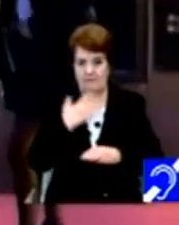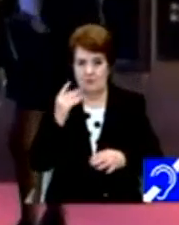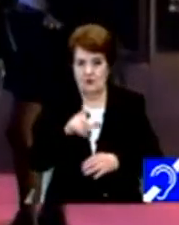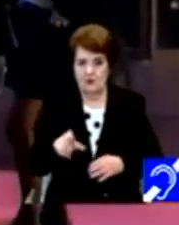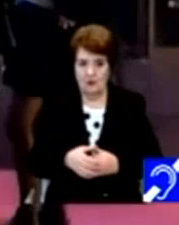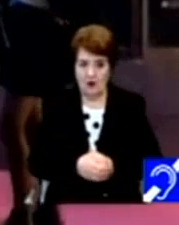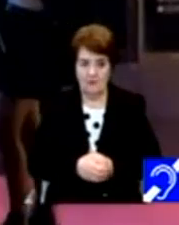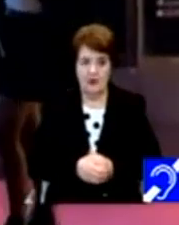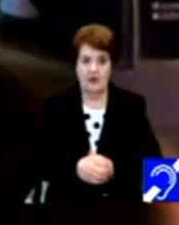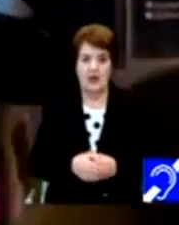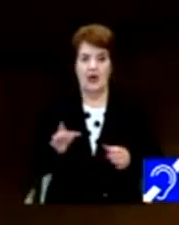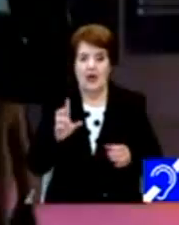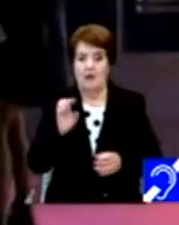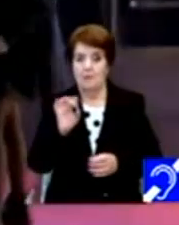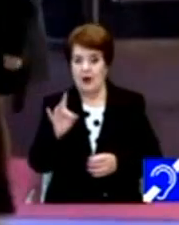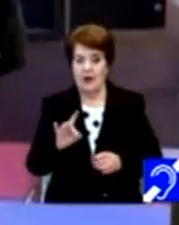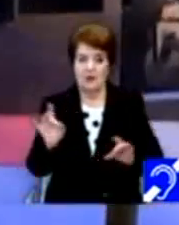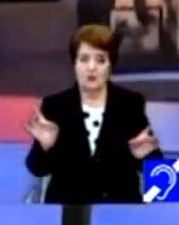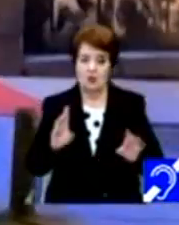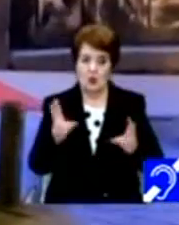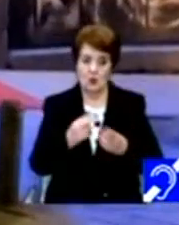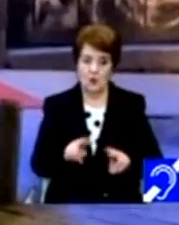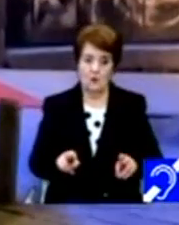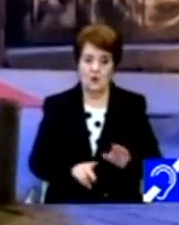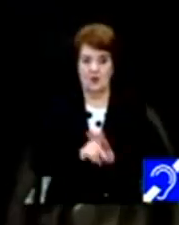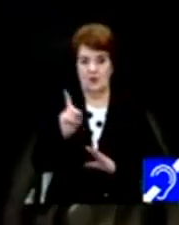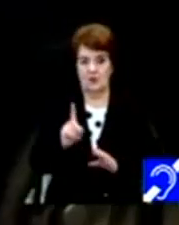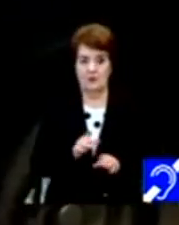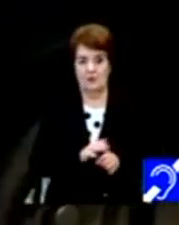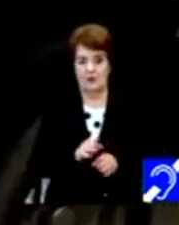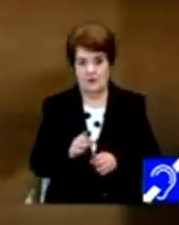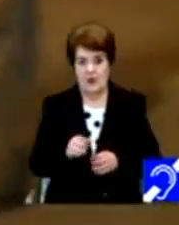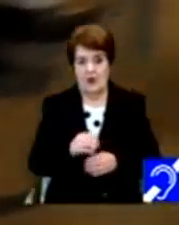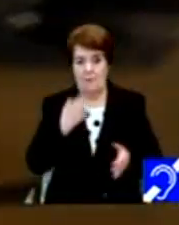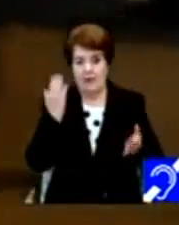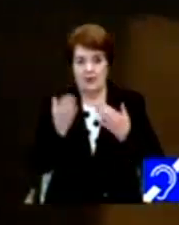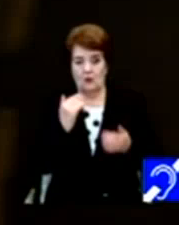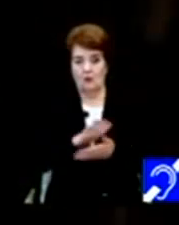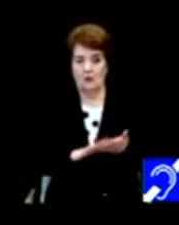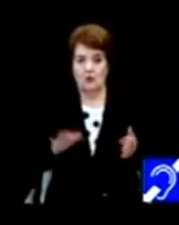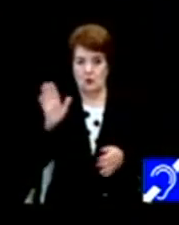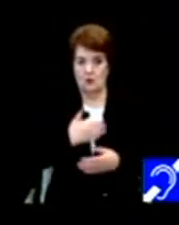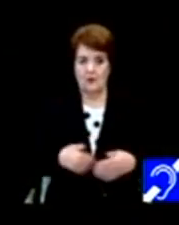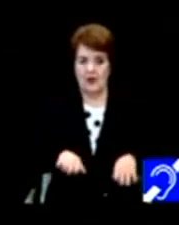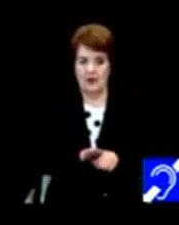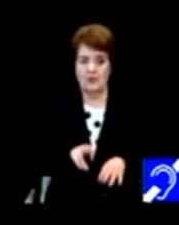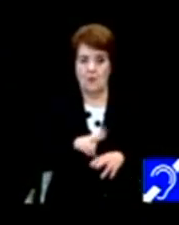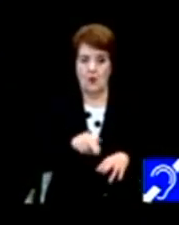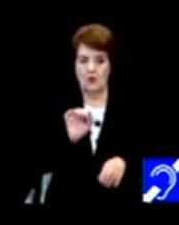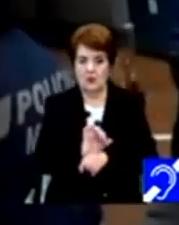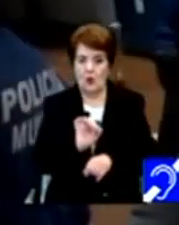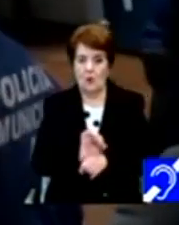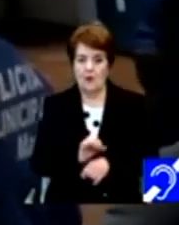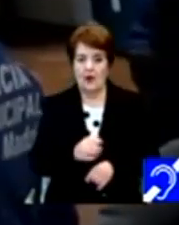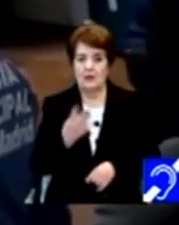iar după lăsarea serii, barurile și cluburile prind viață. Unele localuri au lăsat însă petrecerea să continue și după închidere. Poliția a oprit în ultimele